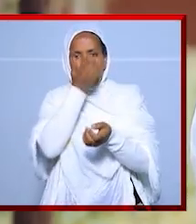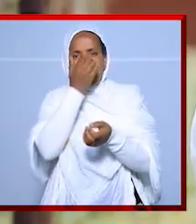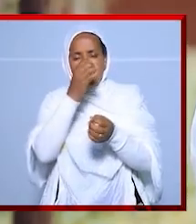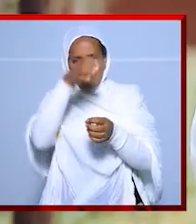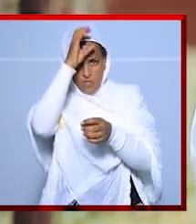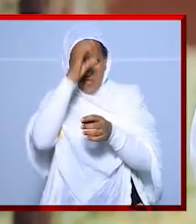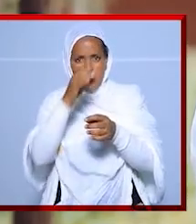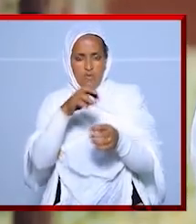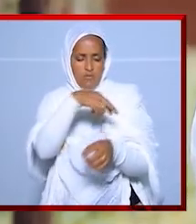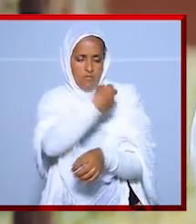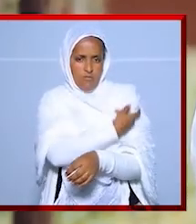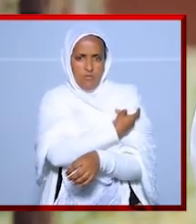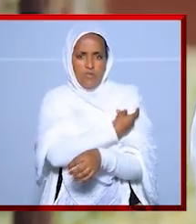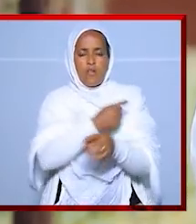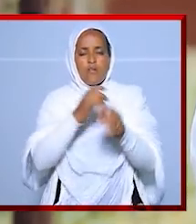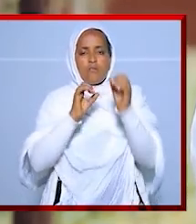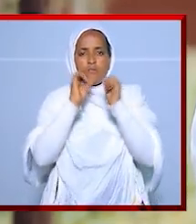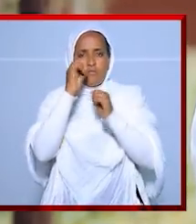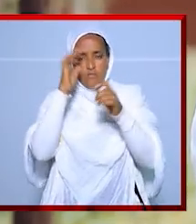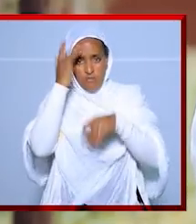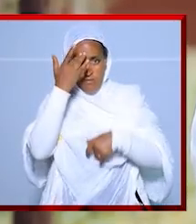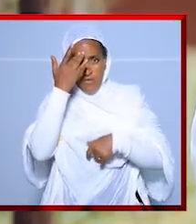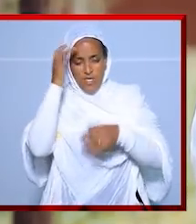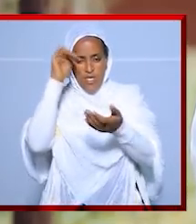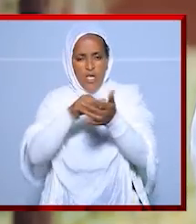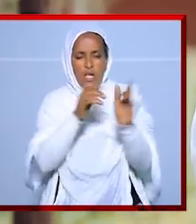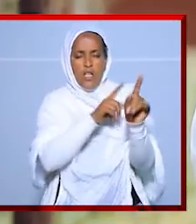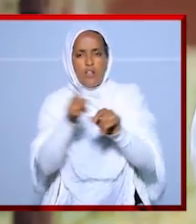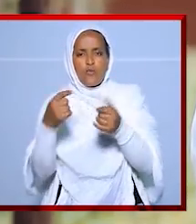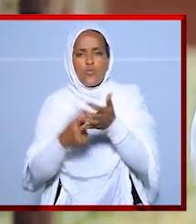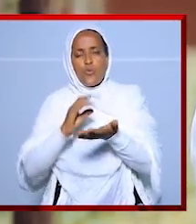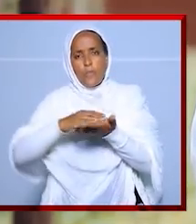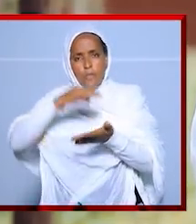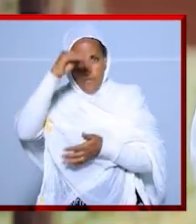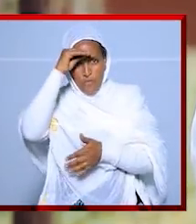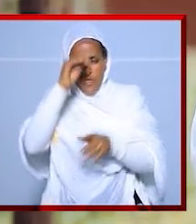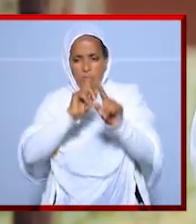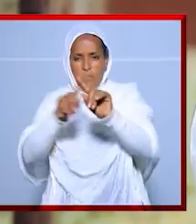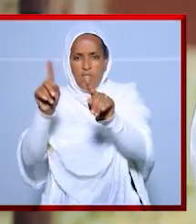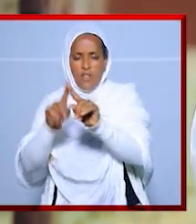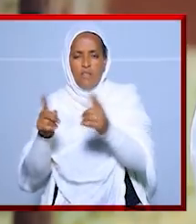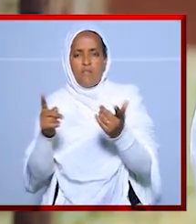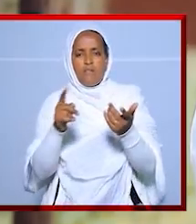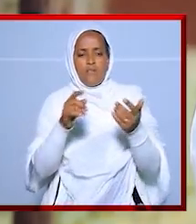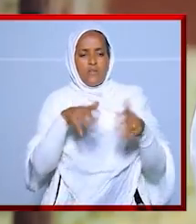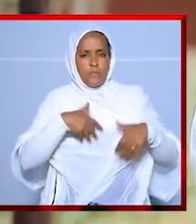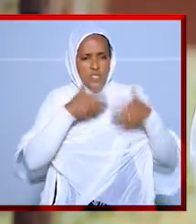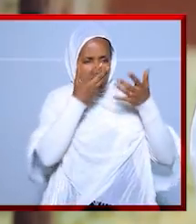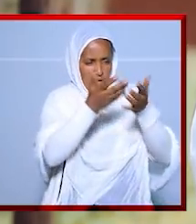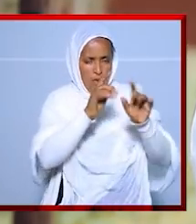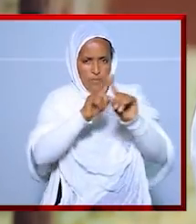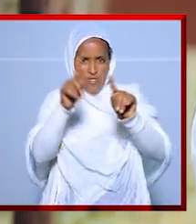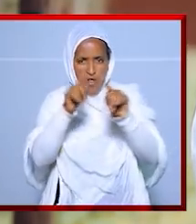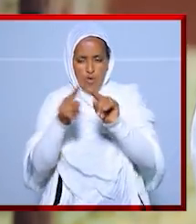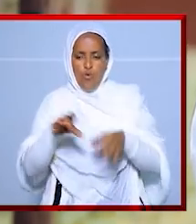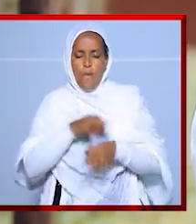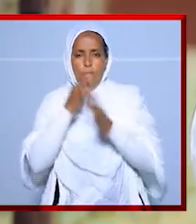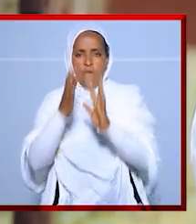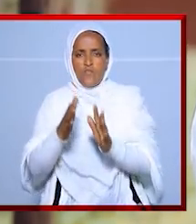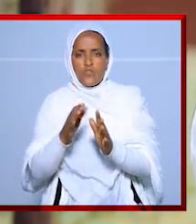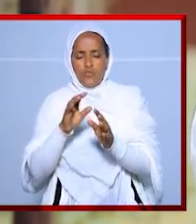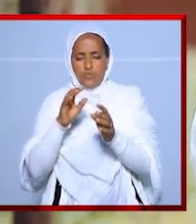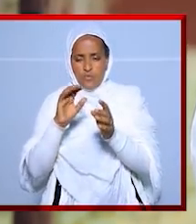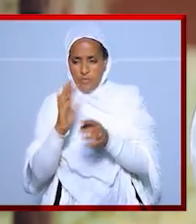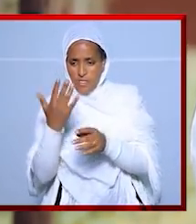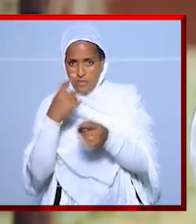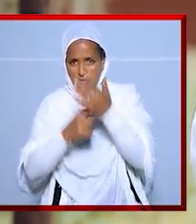በኪኒን በጸበል በሽሮፕ የምንዋጋው በሽታ አለ። እንደገና ደግሞ በትምህርት በተለያዩ በንስሐ በተለያዩ